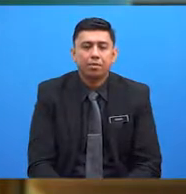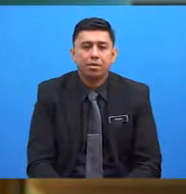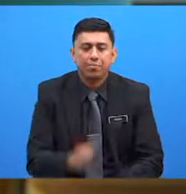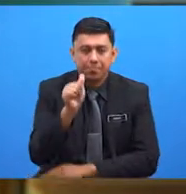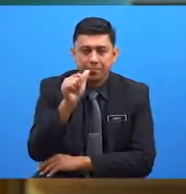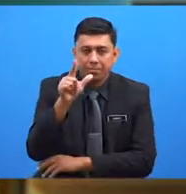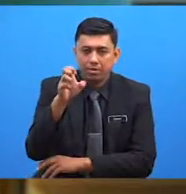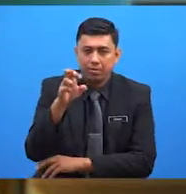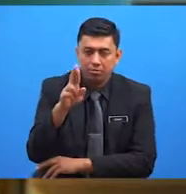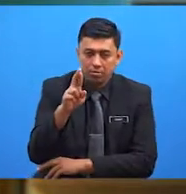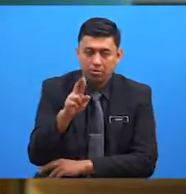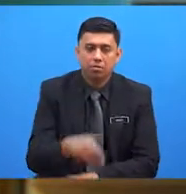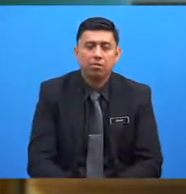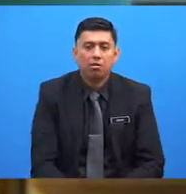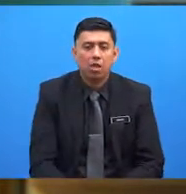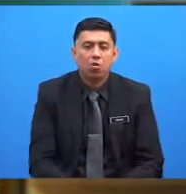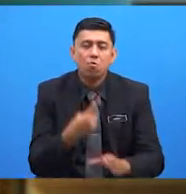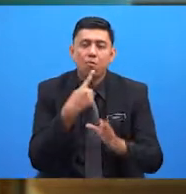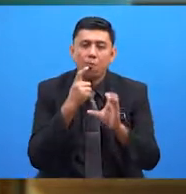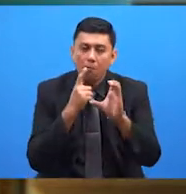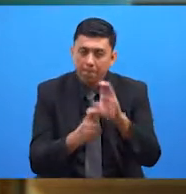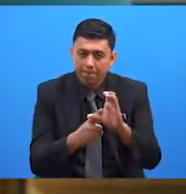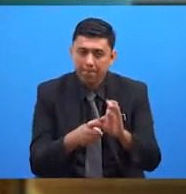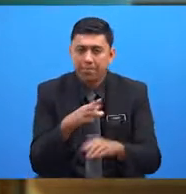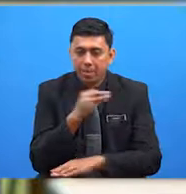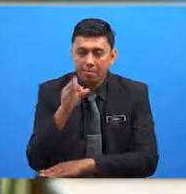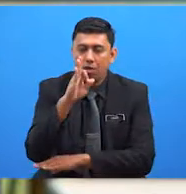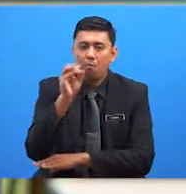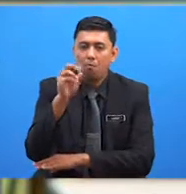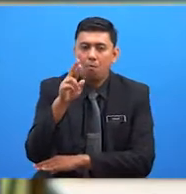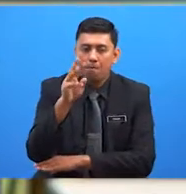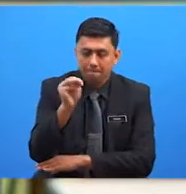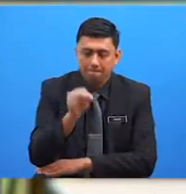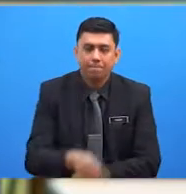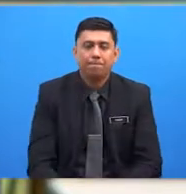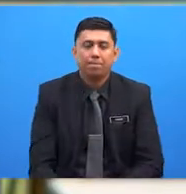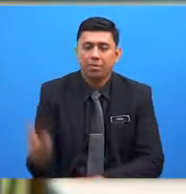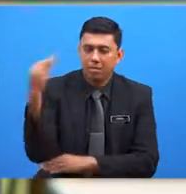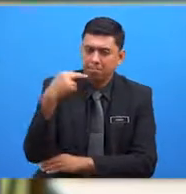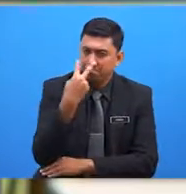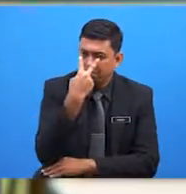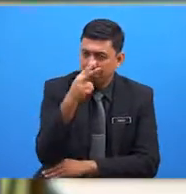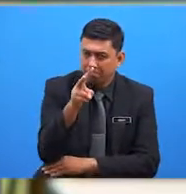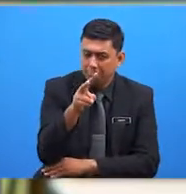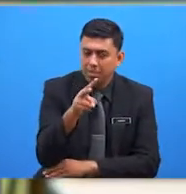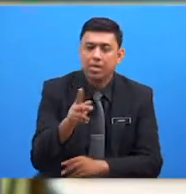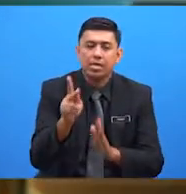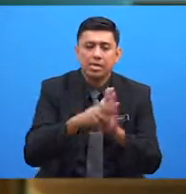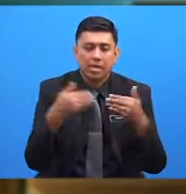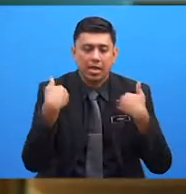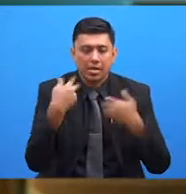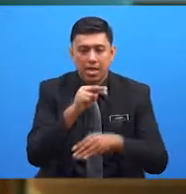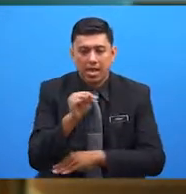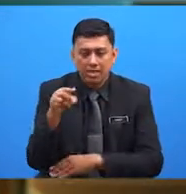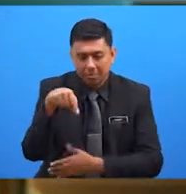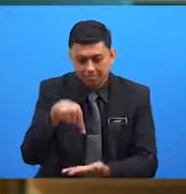alert, kotak pop-up confirm dan kotak pop-up prompt. Mari kita memerhatikan situasi ini.